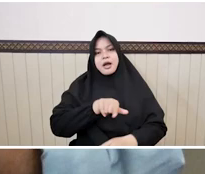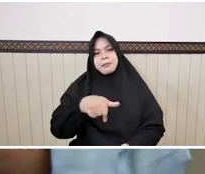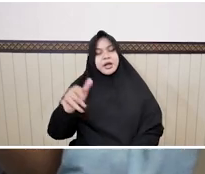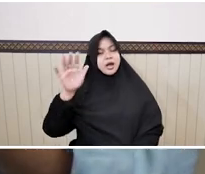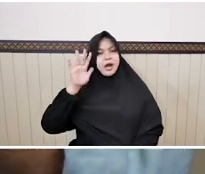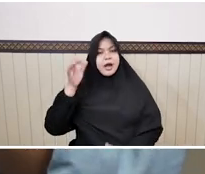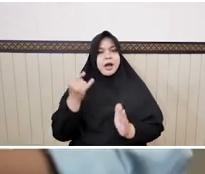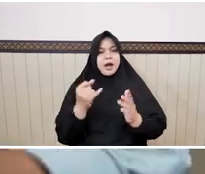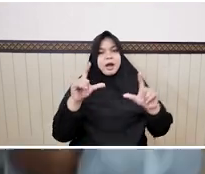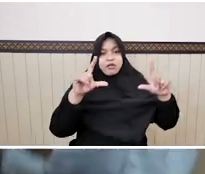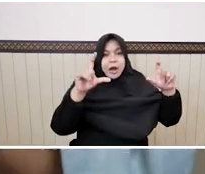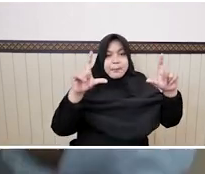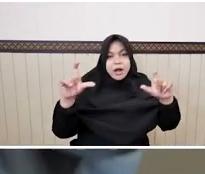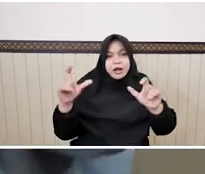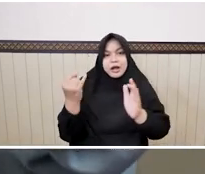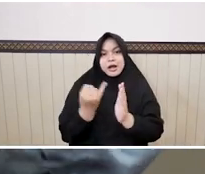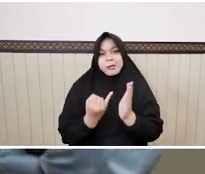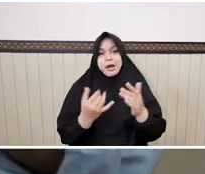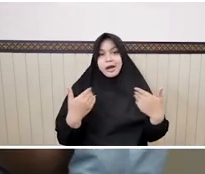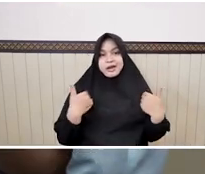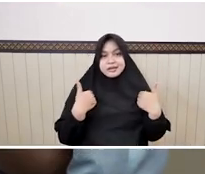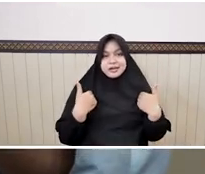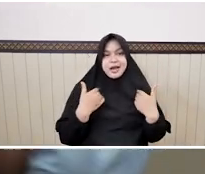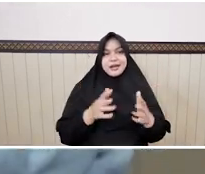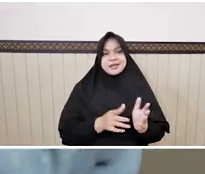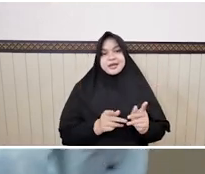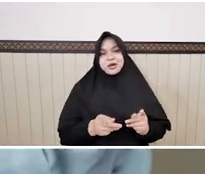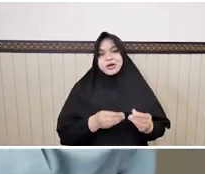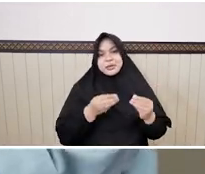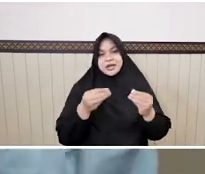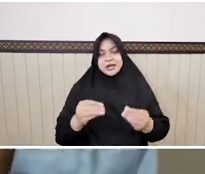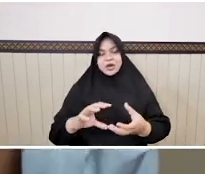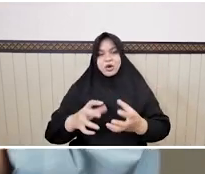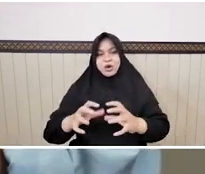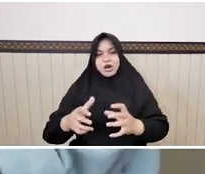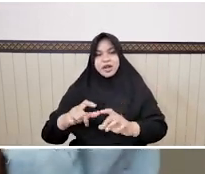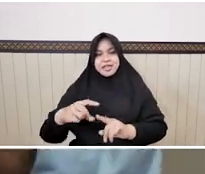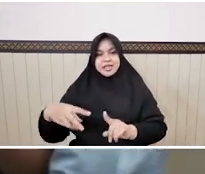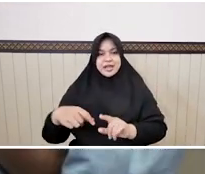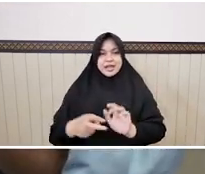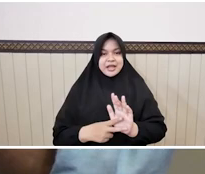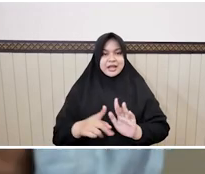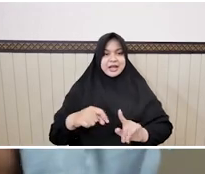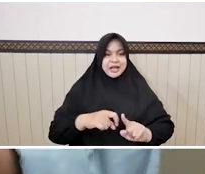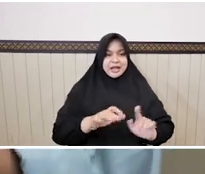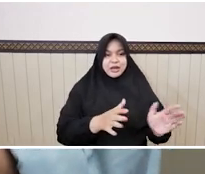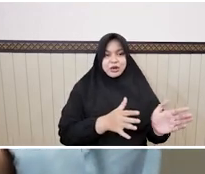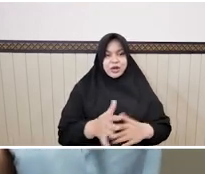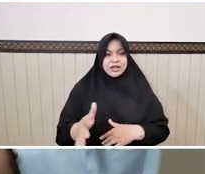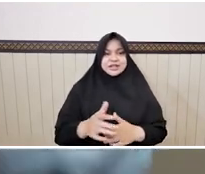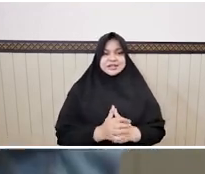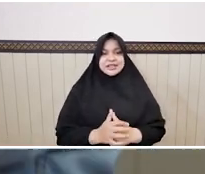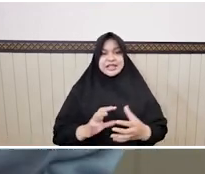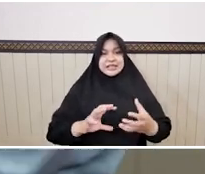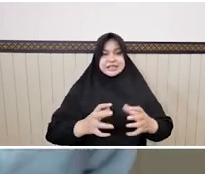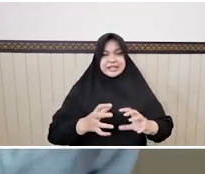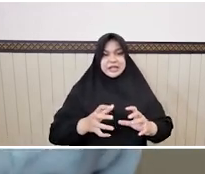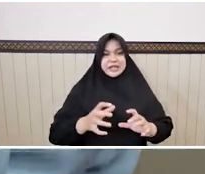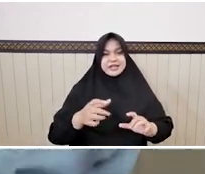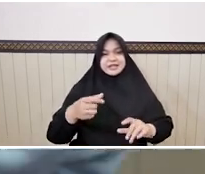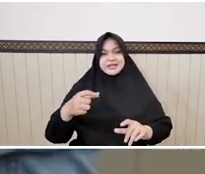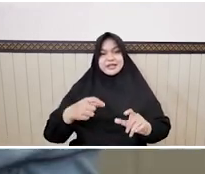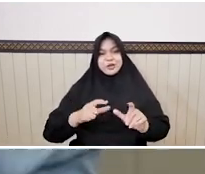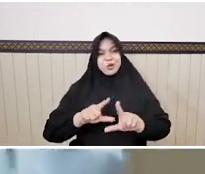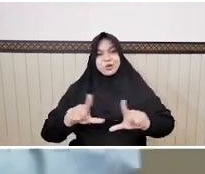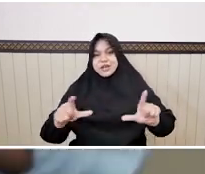betul Jadi kalau di itu diserahkan kepada orang teknik entah itu Enginer Hai STM pun mestinya dia sudah